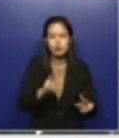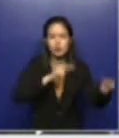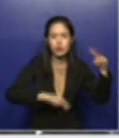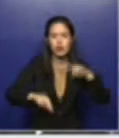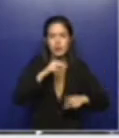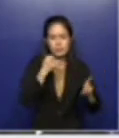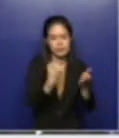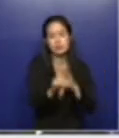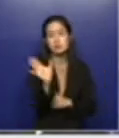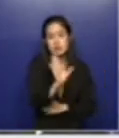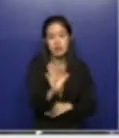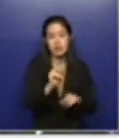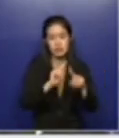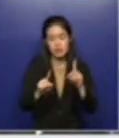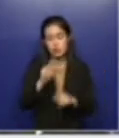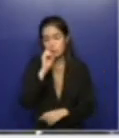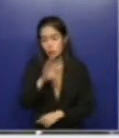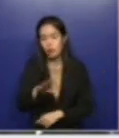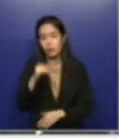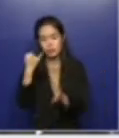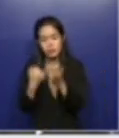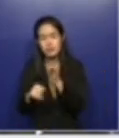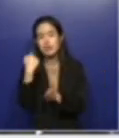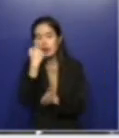ทษผู้อำนวยการสบค.